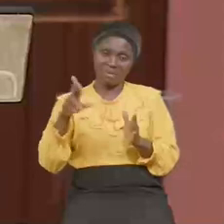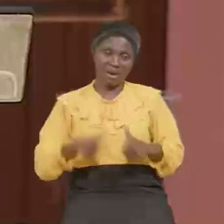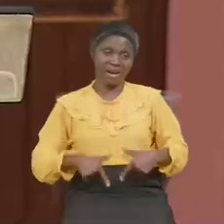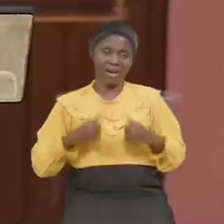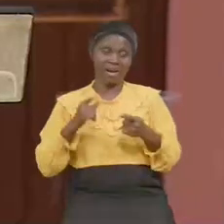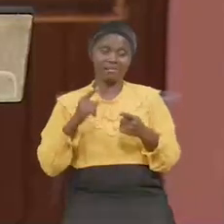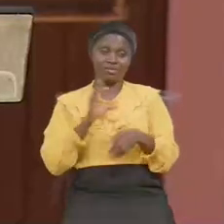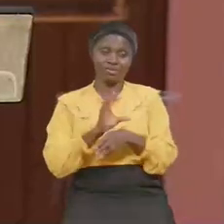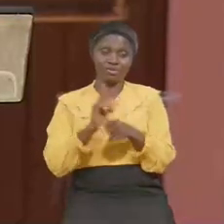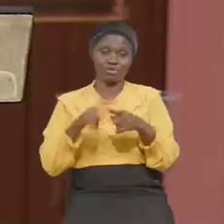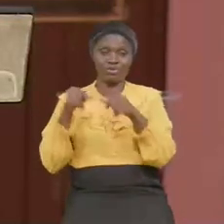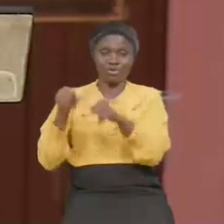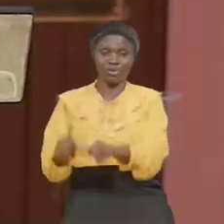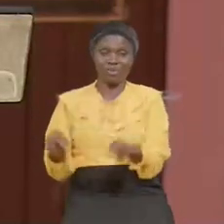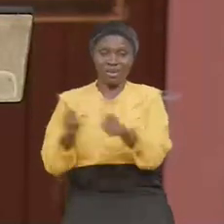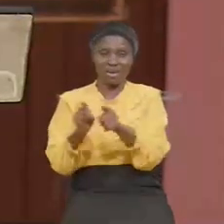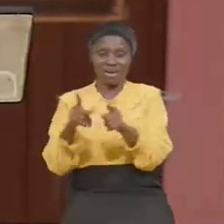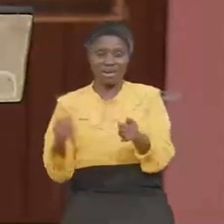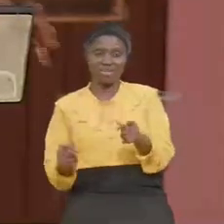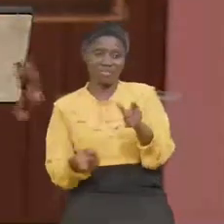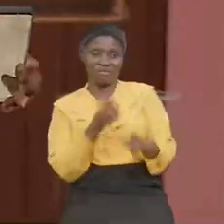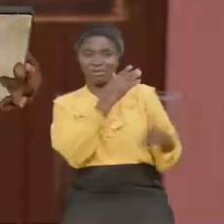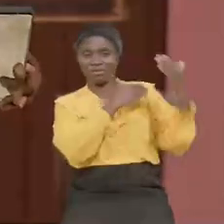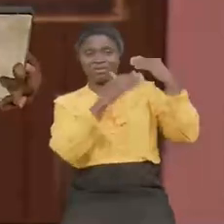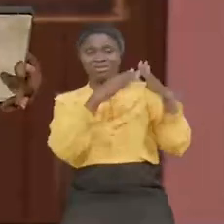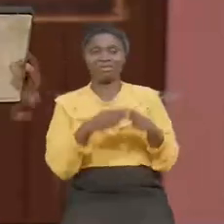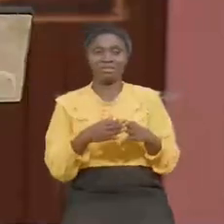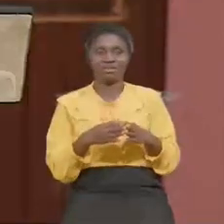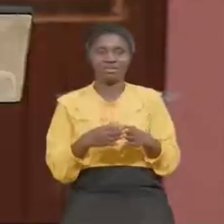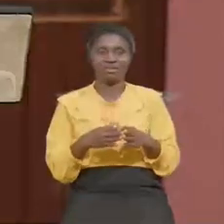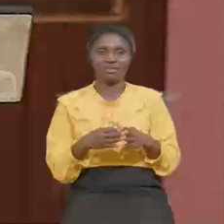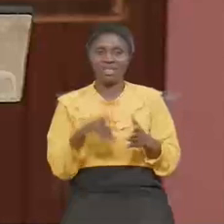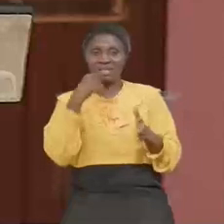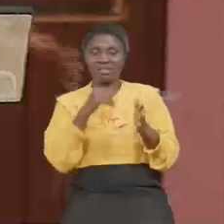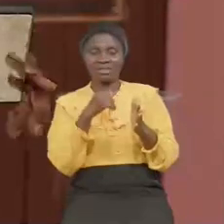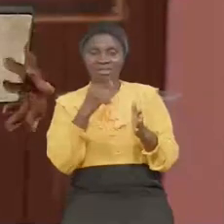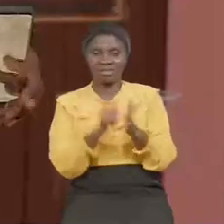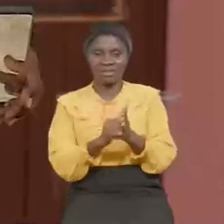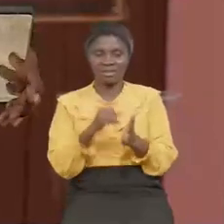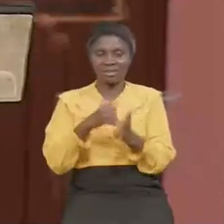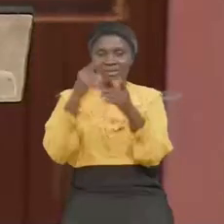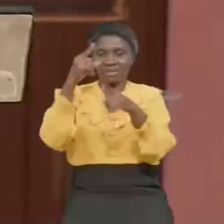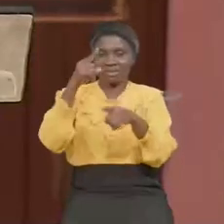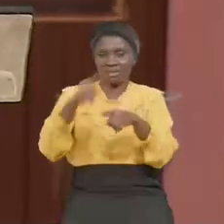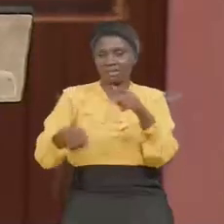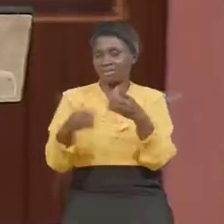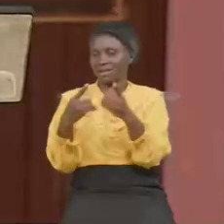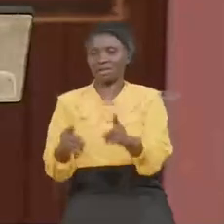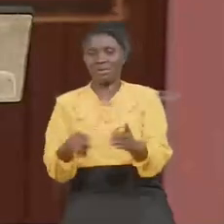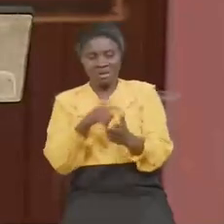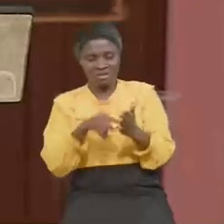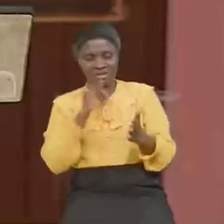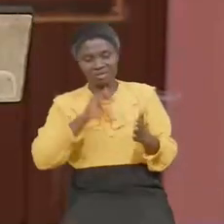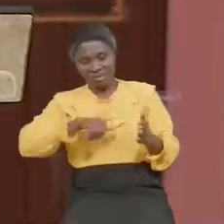la continuité, à la constance des miracles. Ils disent que ça ne peut pas arriver. Ah, ça, c'est une autre génération de la vie profonde. La première